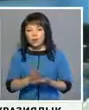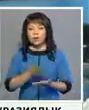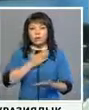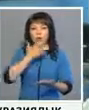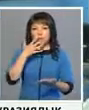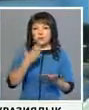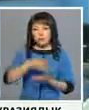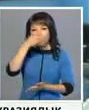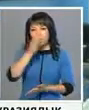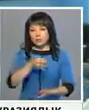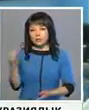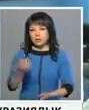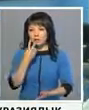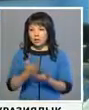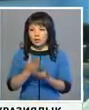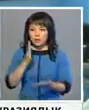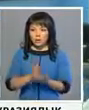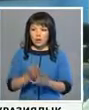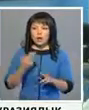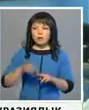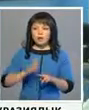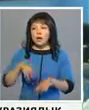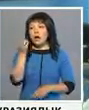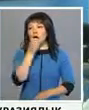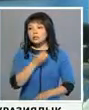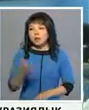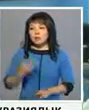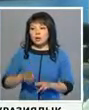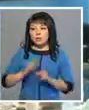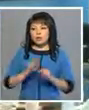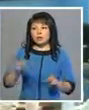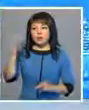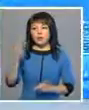тәжірибемізді көріп жатыр. Сол ойлаймын, олардан жақсы ұстаз болады деп.